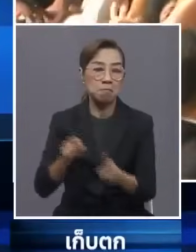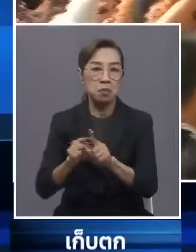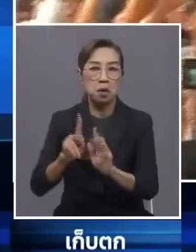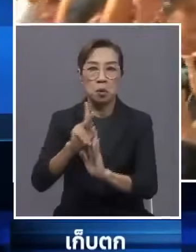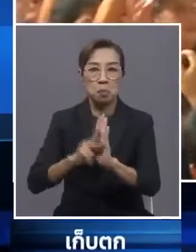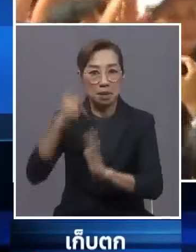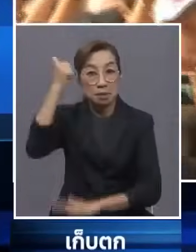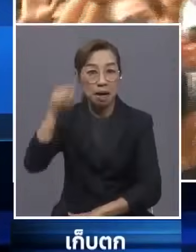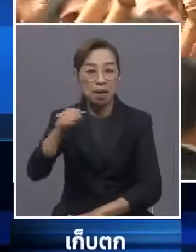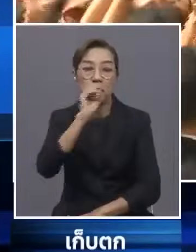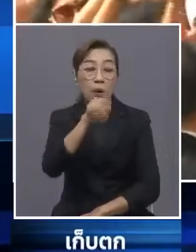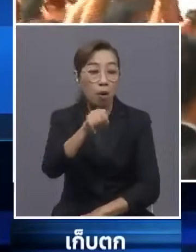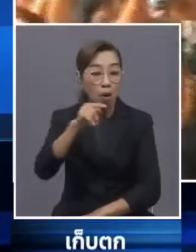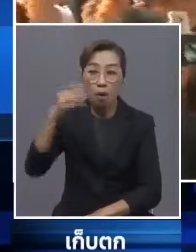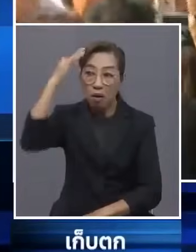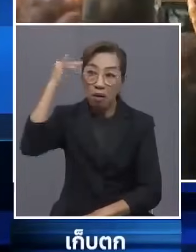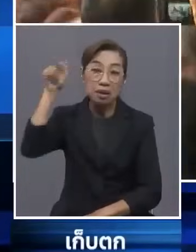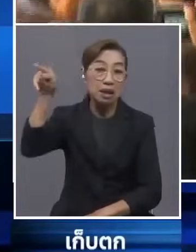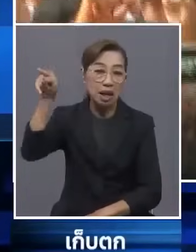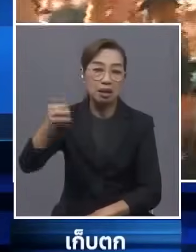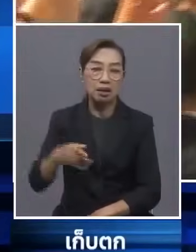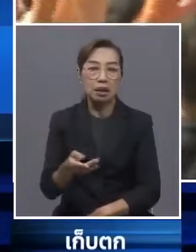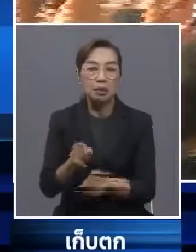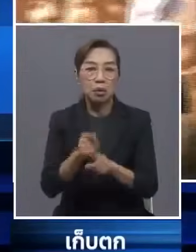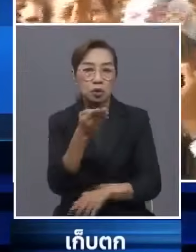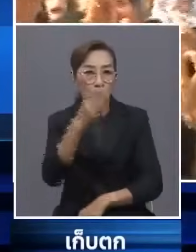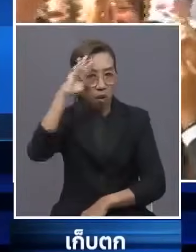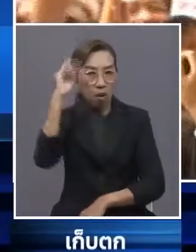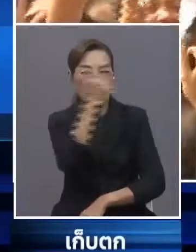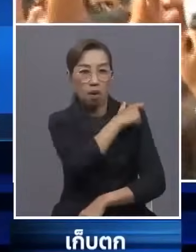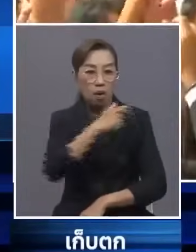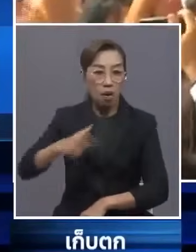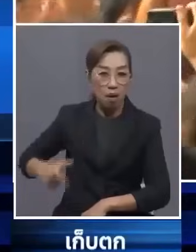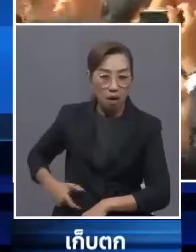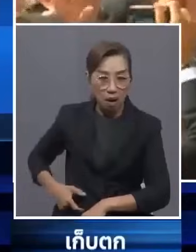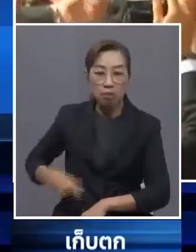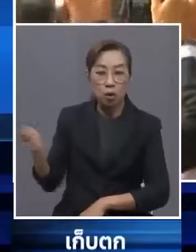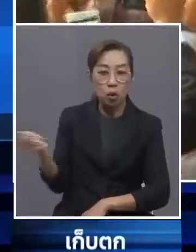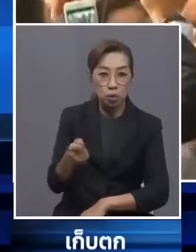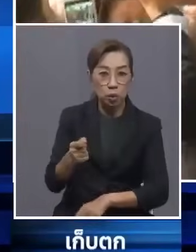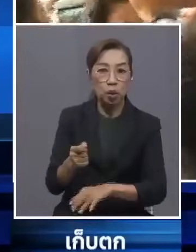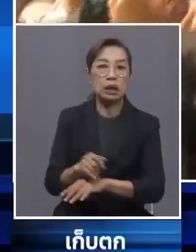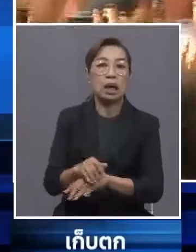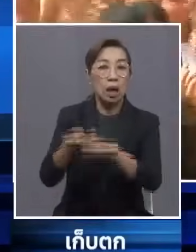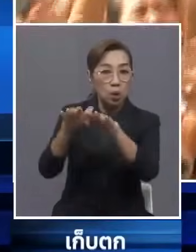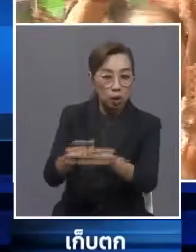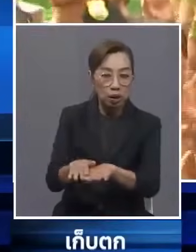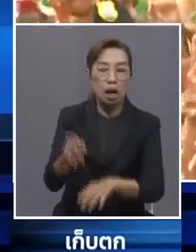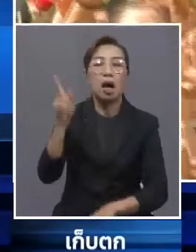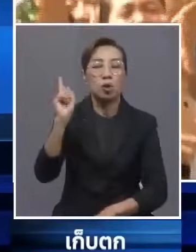มาบอกว่าการที่คุณยิ่งลักษณ์จะขอพระราชทานพยาโทษเหมือนพี่ชายได้ต้องรับโทษก่อนอือพอบอกว่าต้องรับโทษก่อน